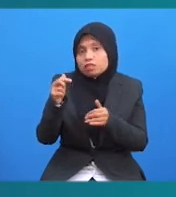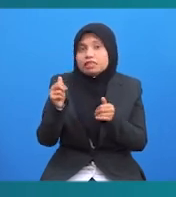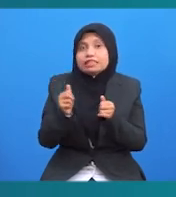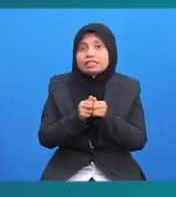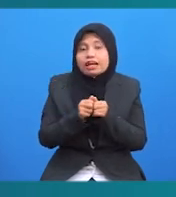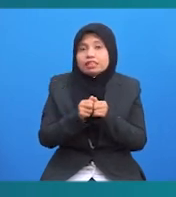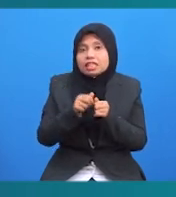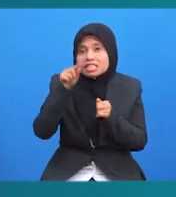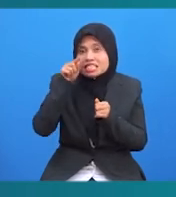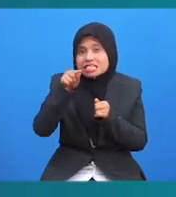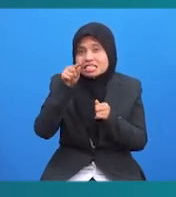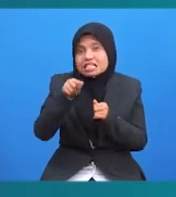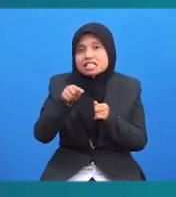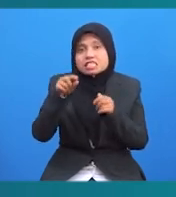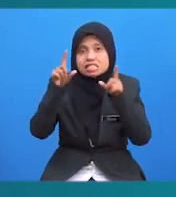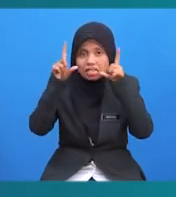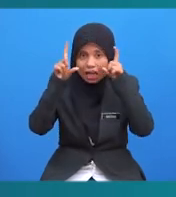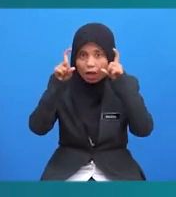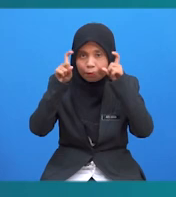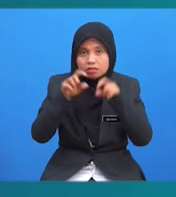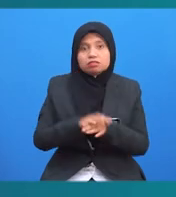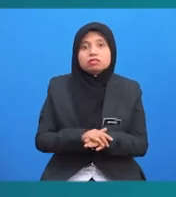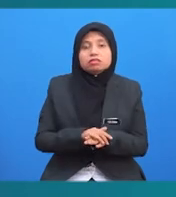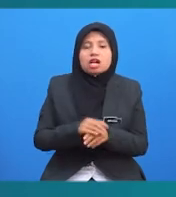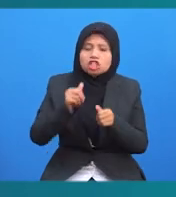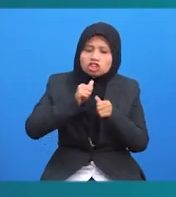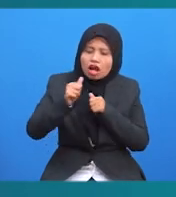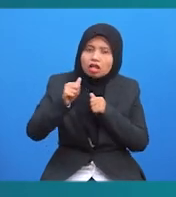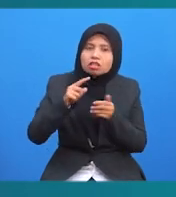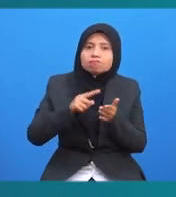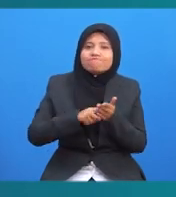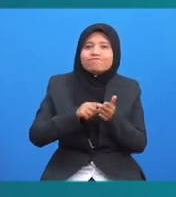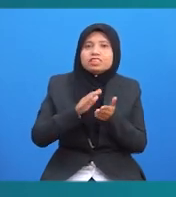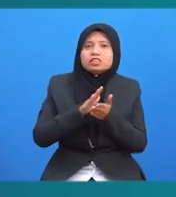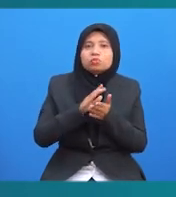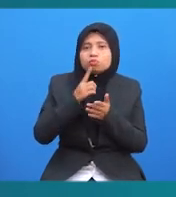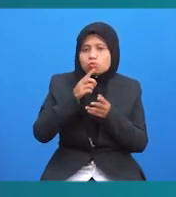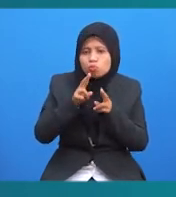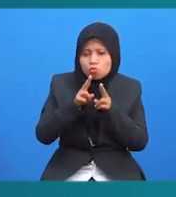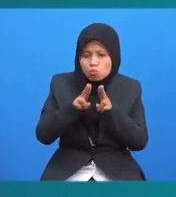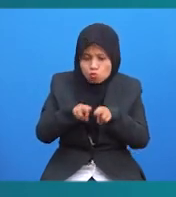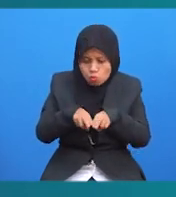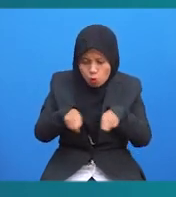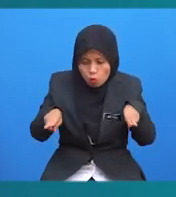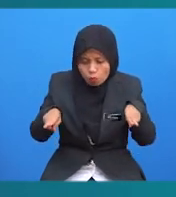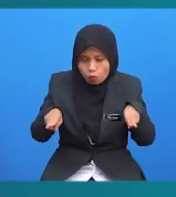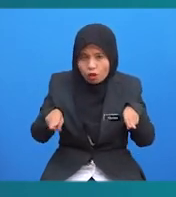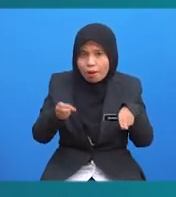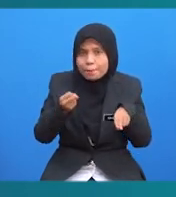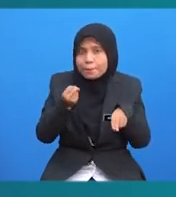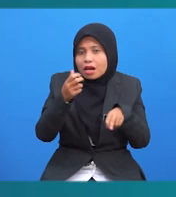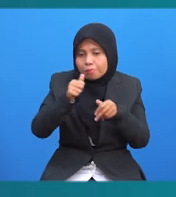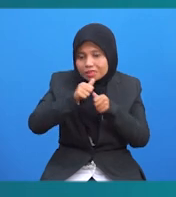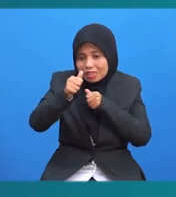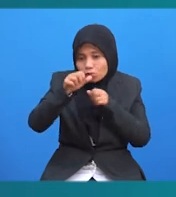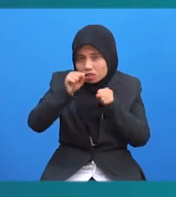sensor kamera. Jarak ini juga yang menjadi kayu ukur berapa jauh sesebuah lensa itu boleh